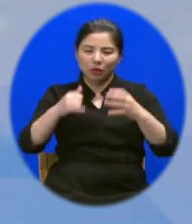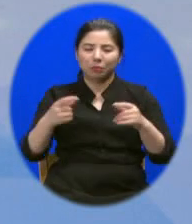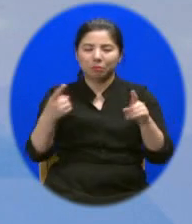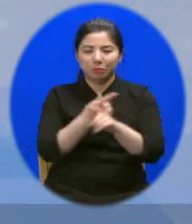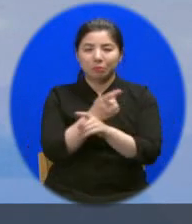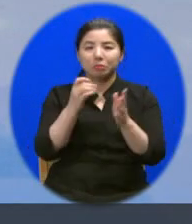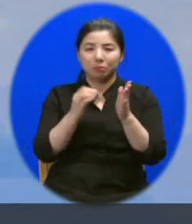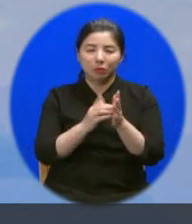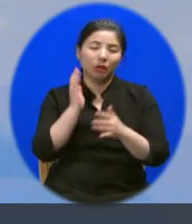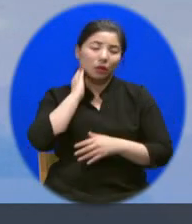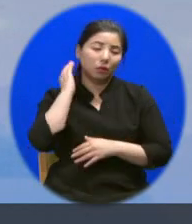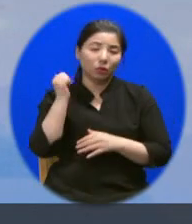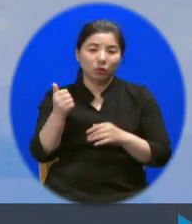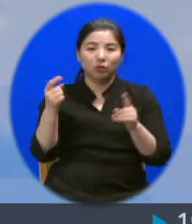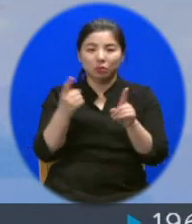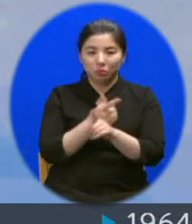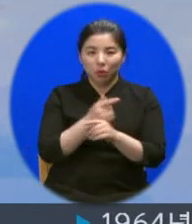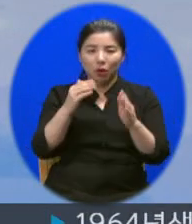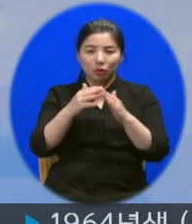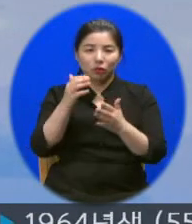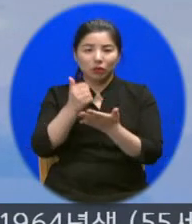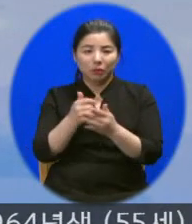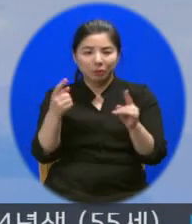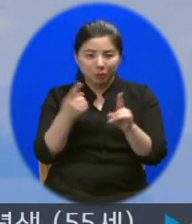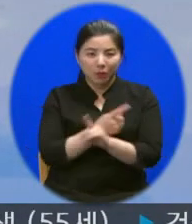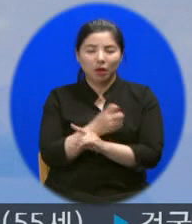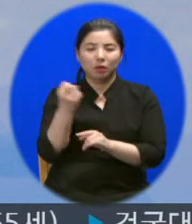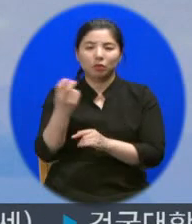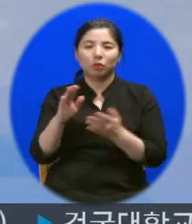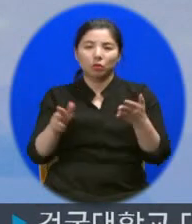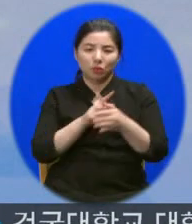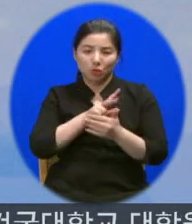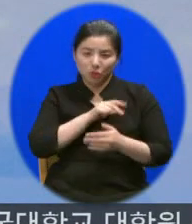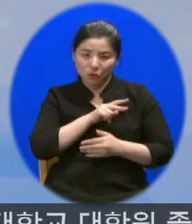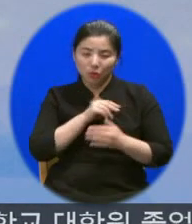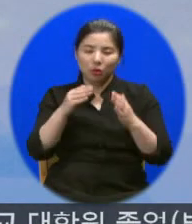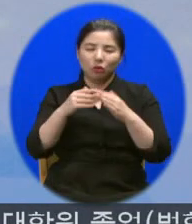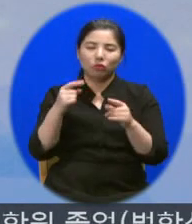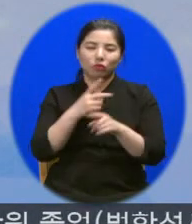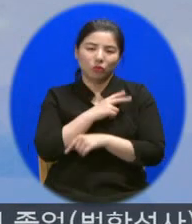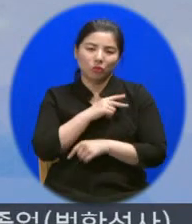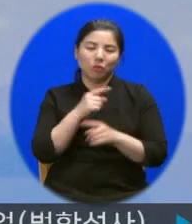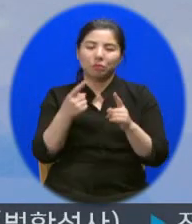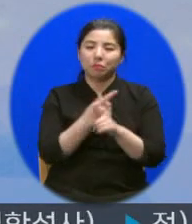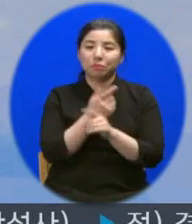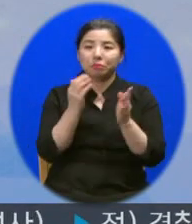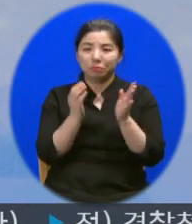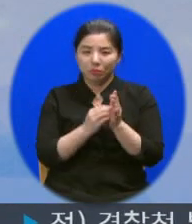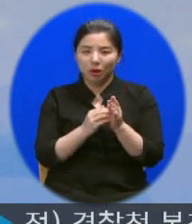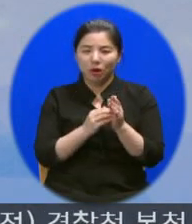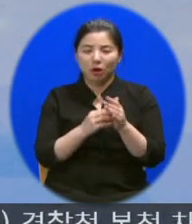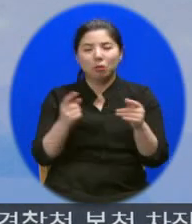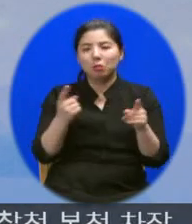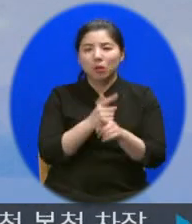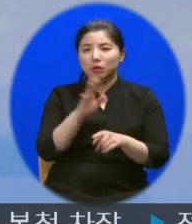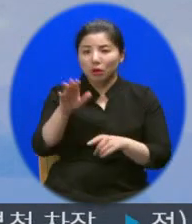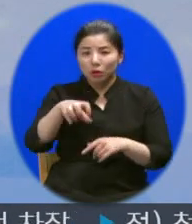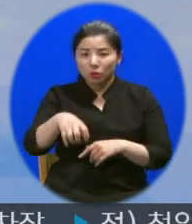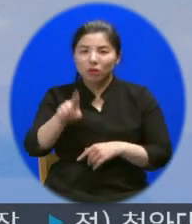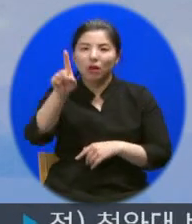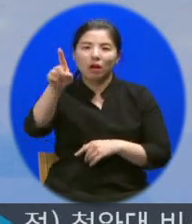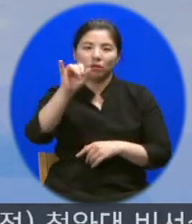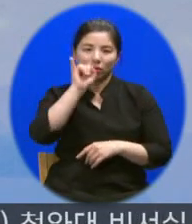대통령이 바뀌고 분수가 바뀌고 도입 원 군 의원 이 바뀌었습니다 바뀌지 않은 곳 한 곳